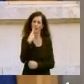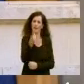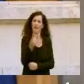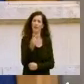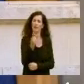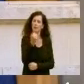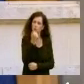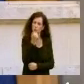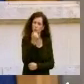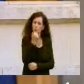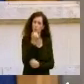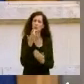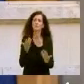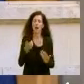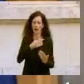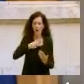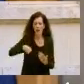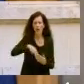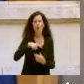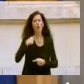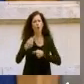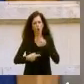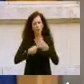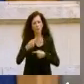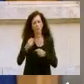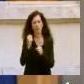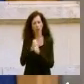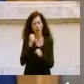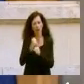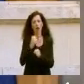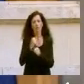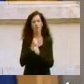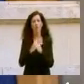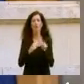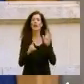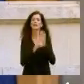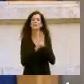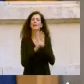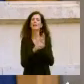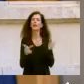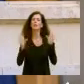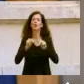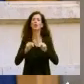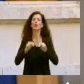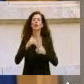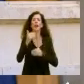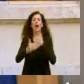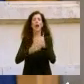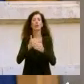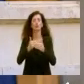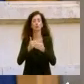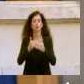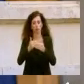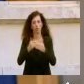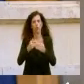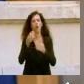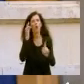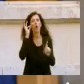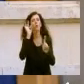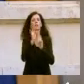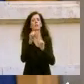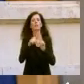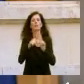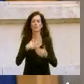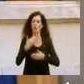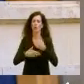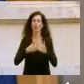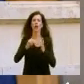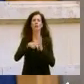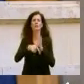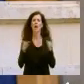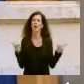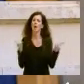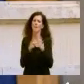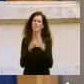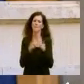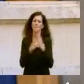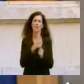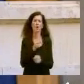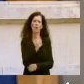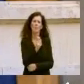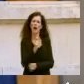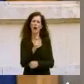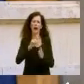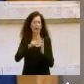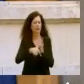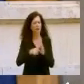ancora abbiamo già fatto il nuovo decreto rilancio per rendere più celeri queste procedure per pagare più